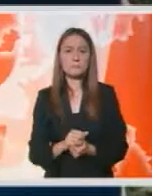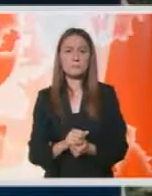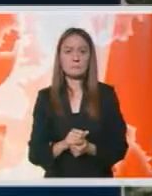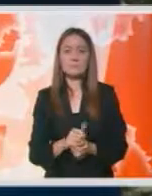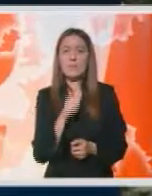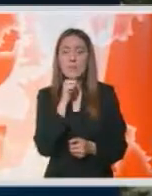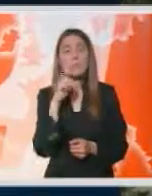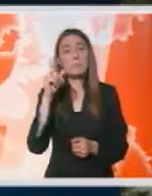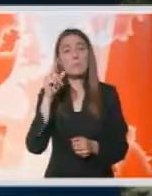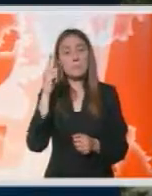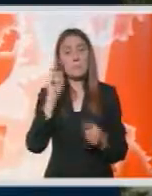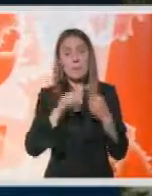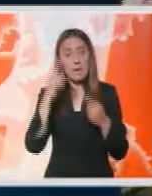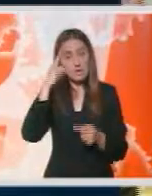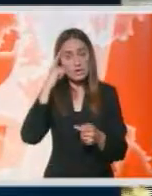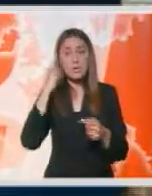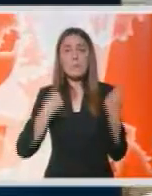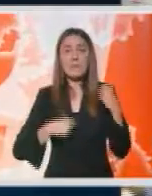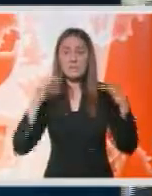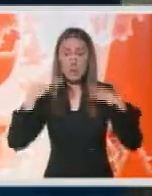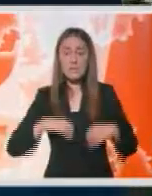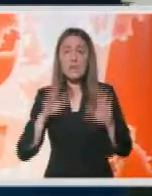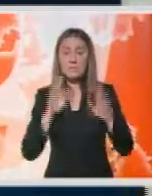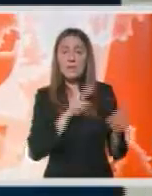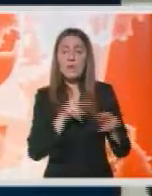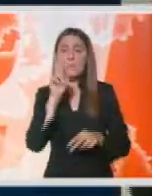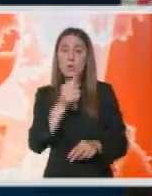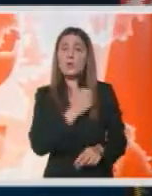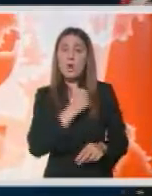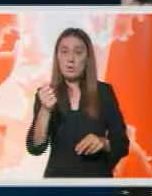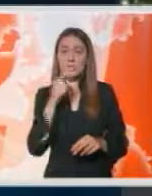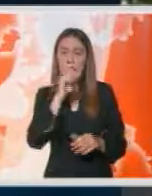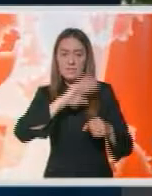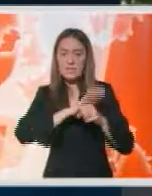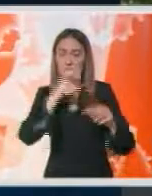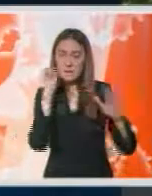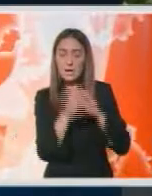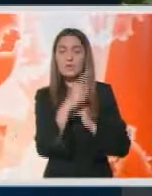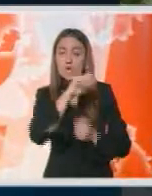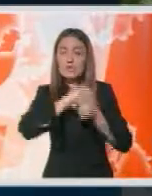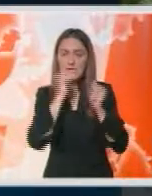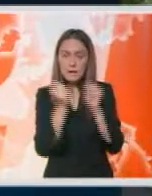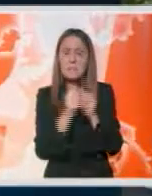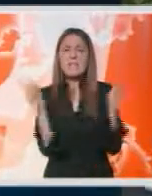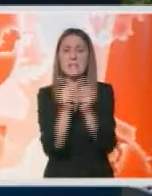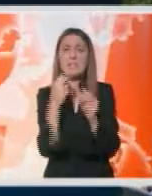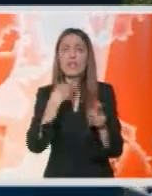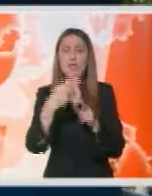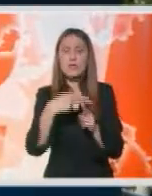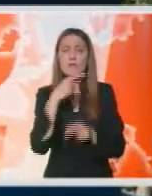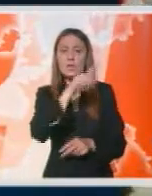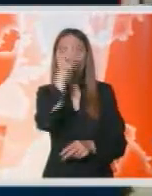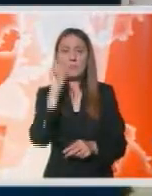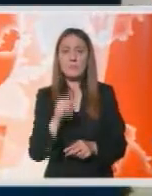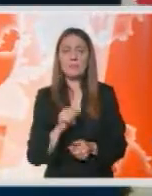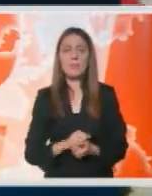I prema mišljenju meksičkog predsjednika, sporni zakon može da ohrabri diskriminaciju. On se založio za zajedničko rešavanje tog